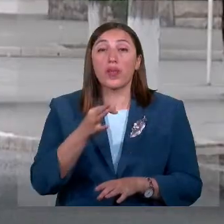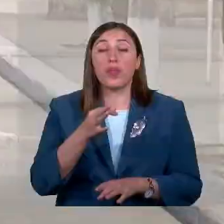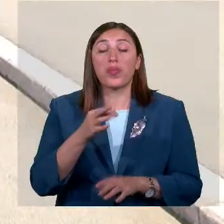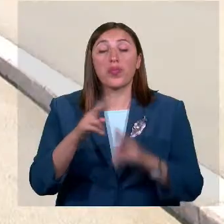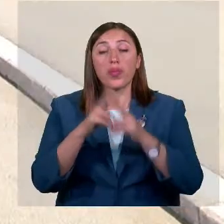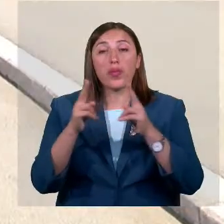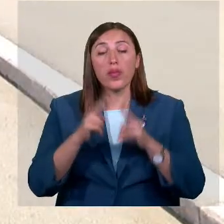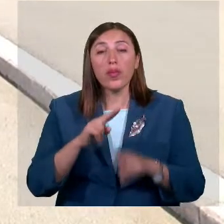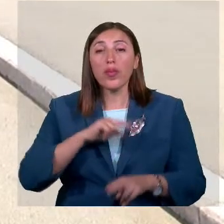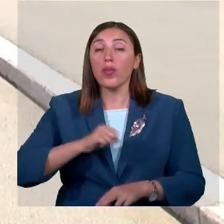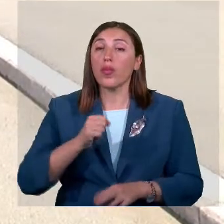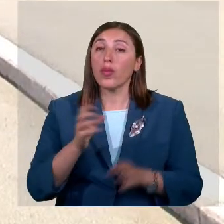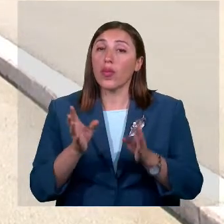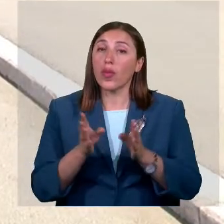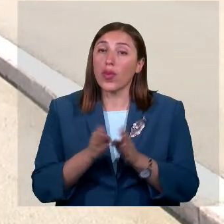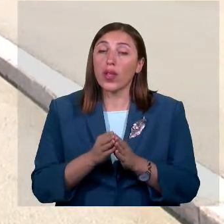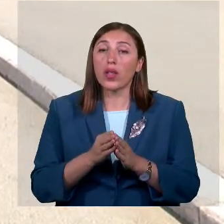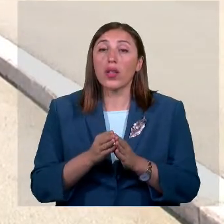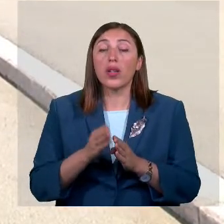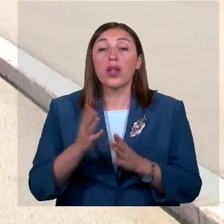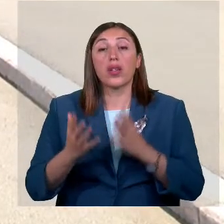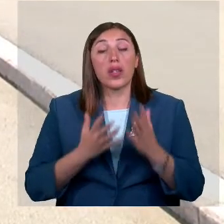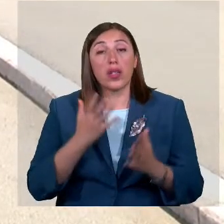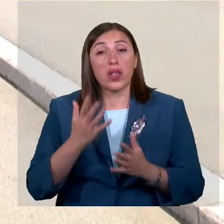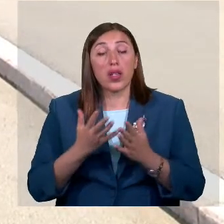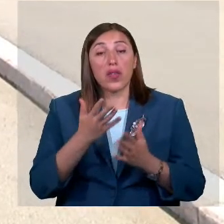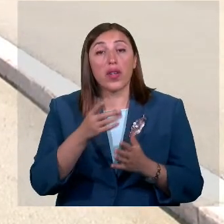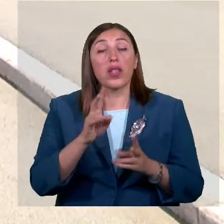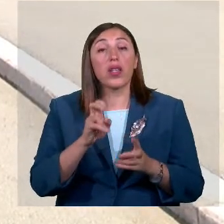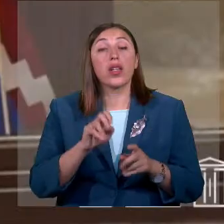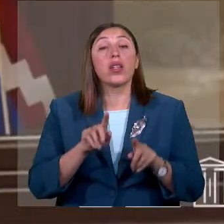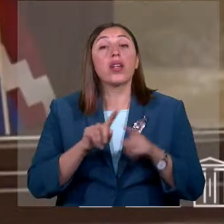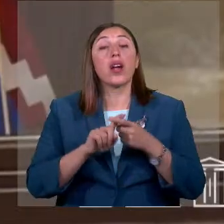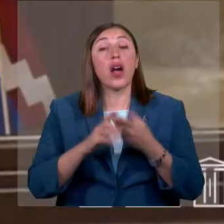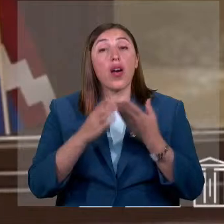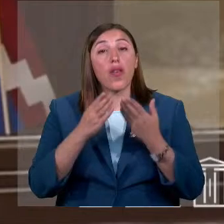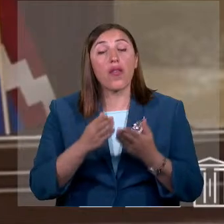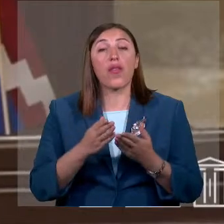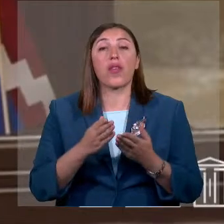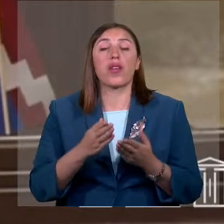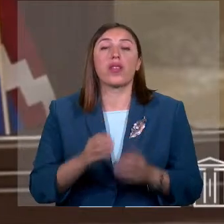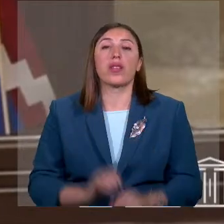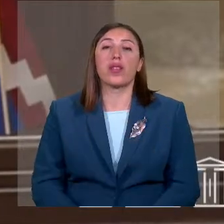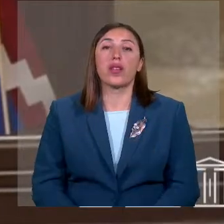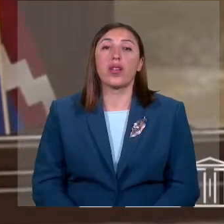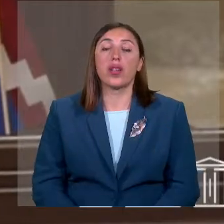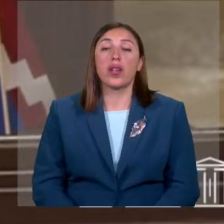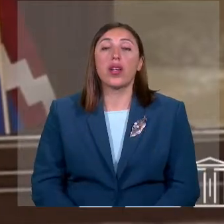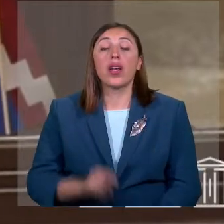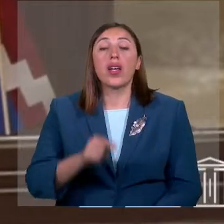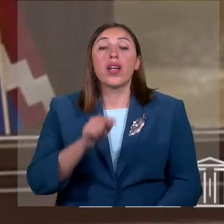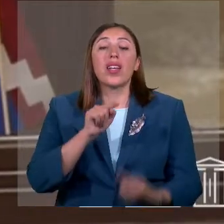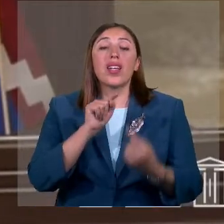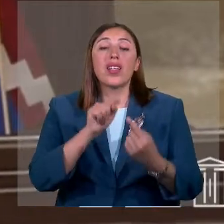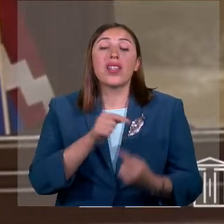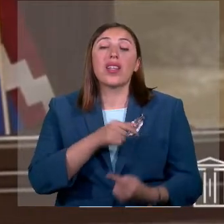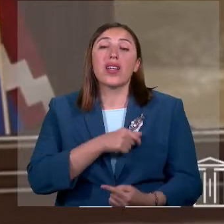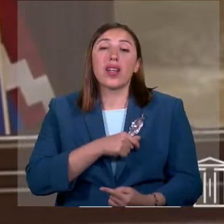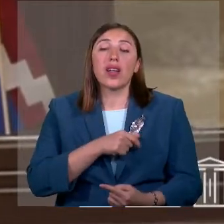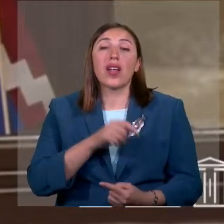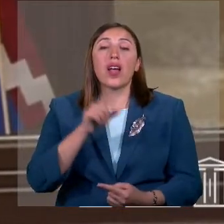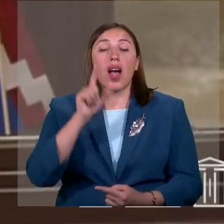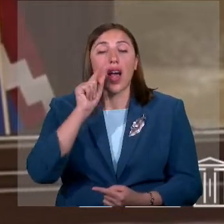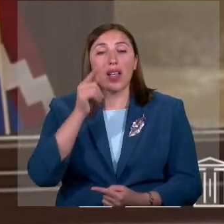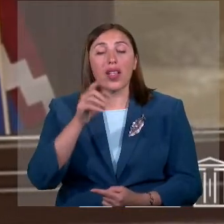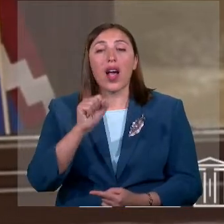միջազգային գործընկերների կողմից հետաքրքրություն են տեսել այս ուղղությամբ աշխատանքները շարունակելու համար։ Պատասխանելով ընդդիմադիր Հայաստան խմբակցության